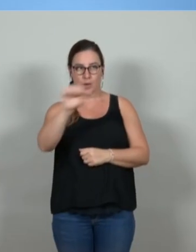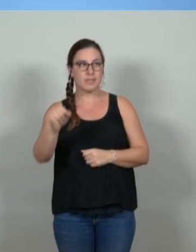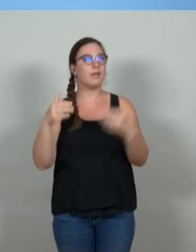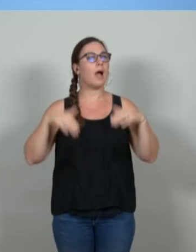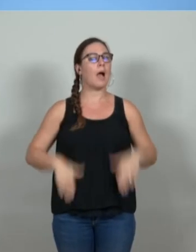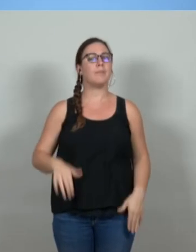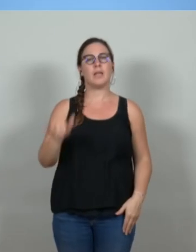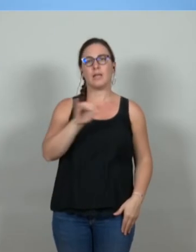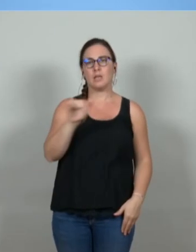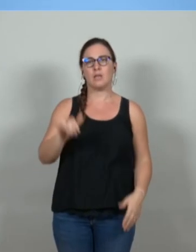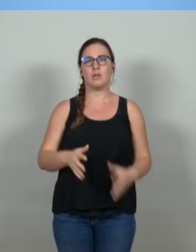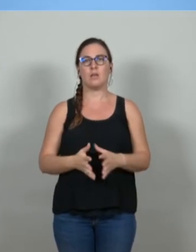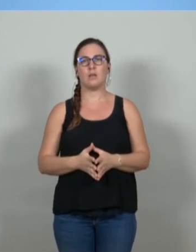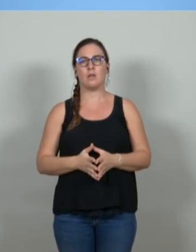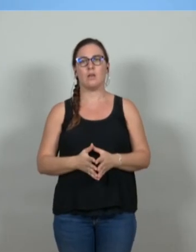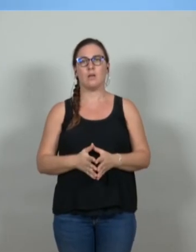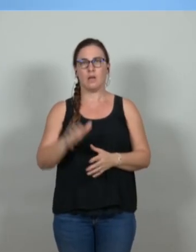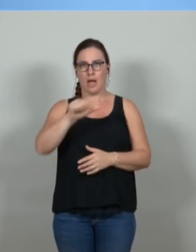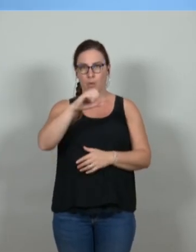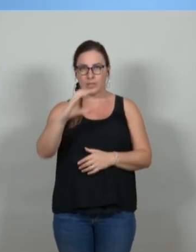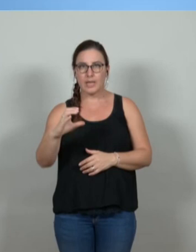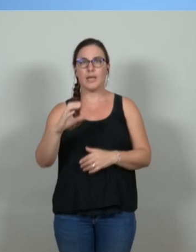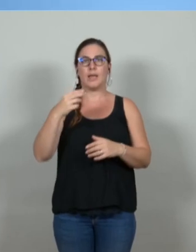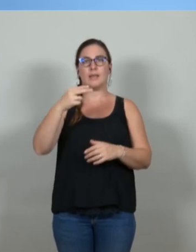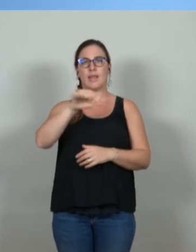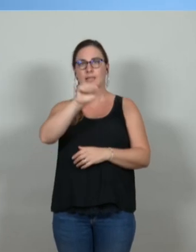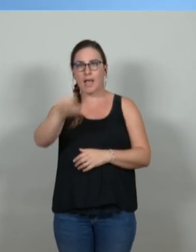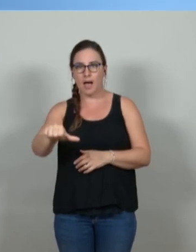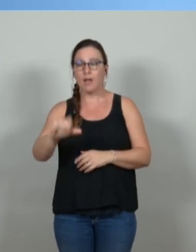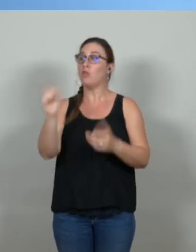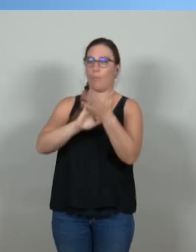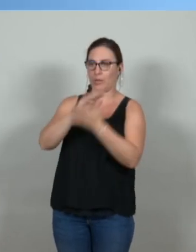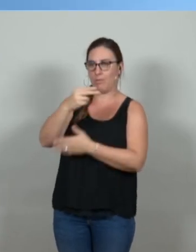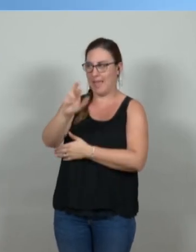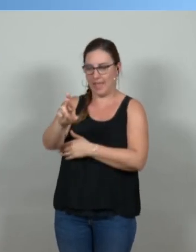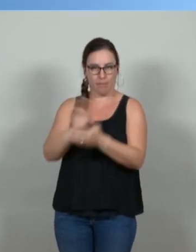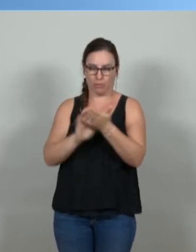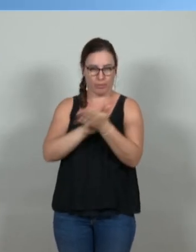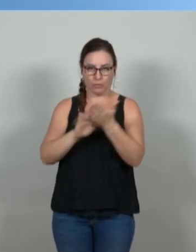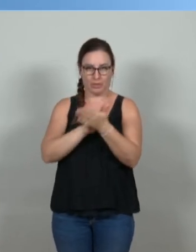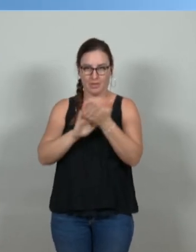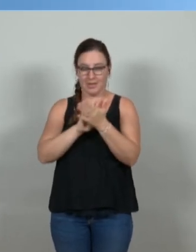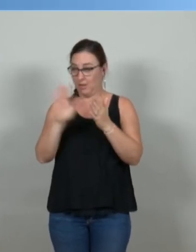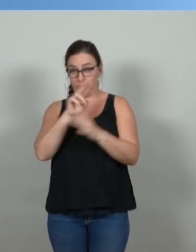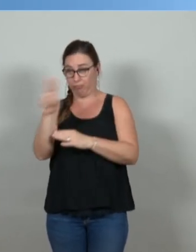s'abstient AOC NASA non NR NR pardon